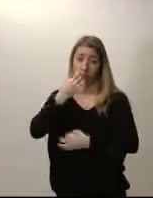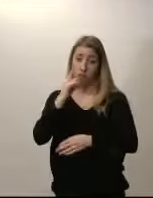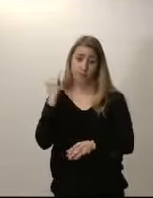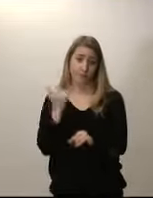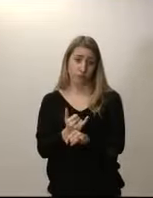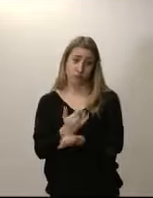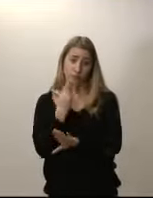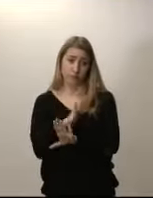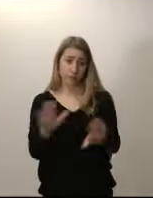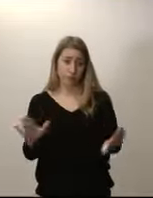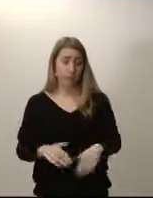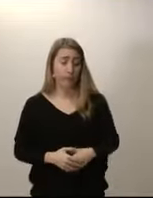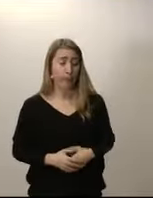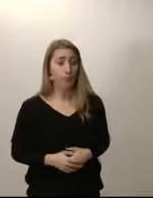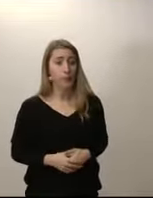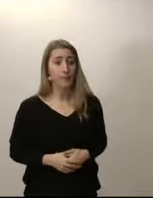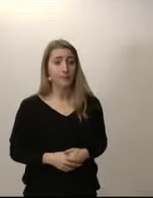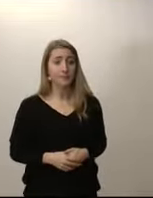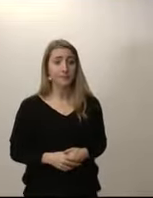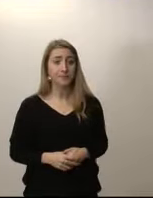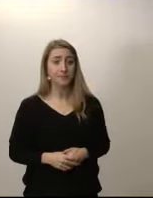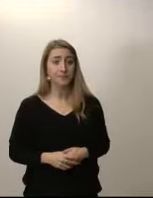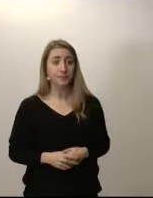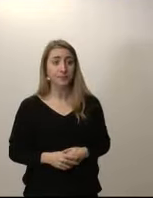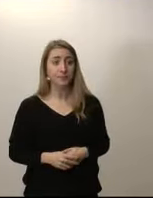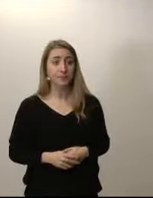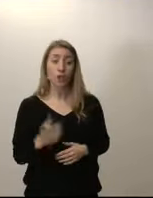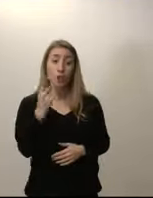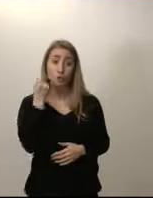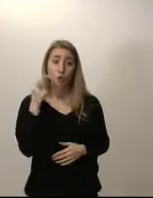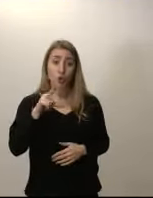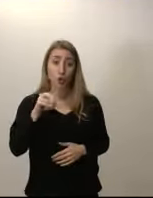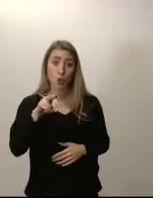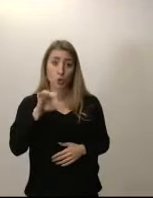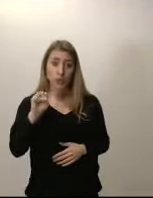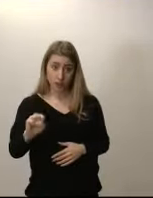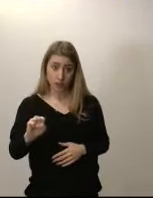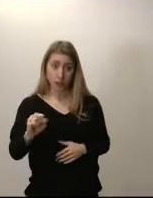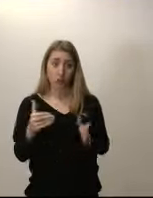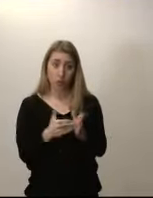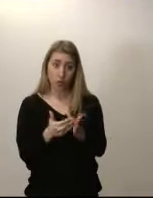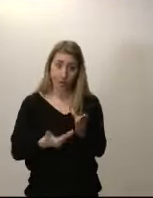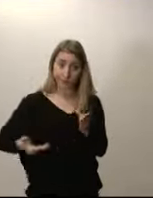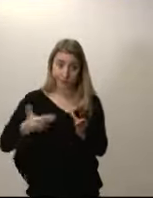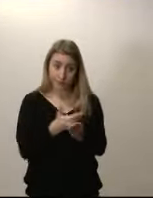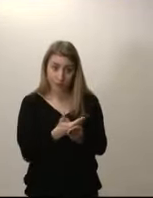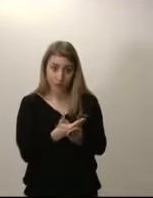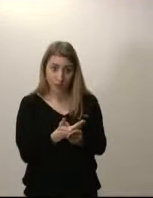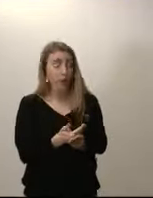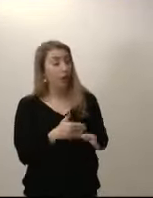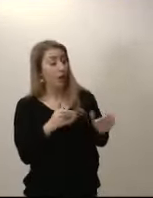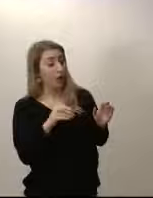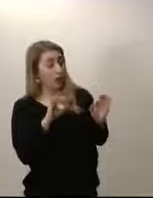Je vous remercie. Pas de... Monsieur Louis, il reste encore, une dernière il reste encore des points évoqués par monsieur